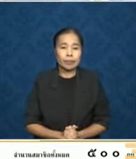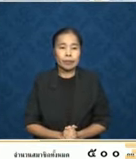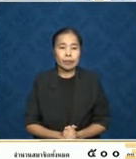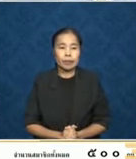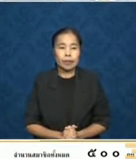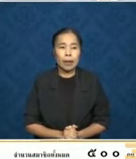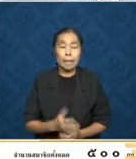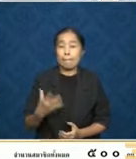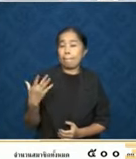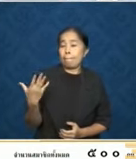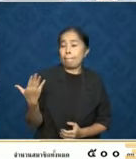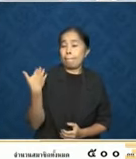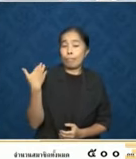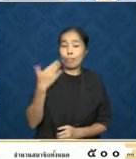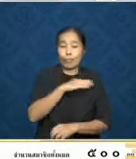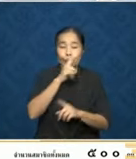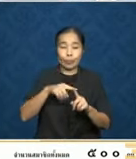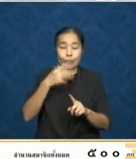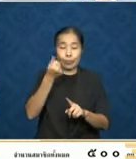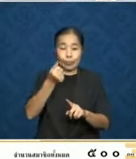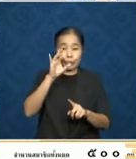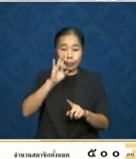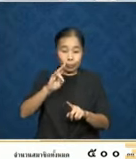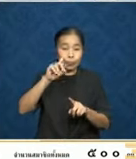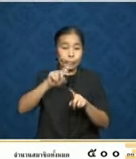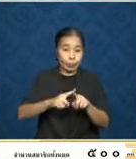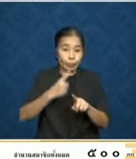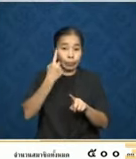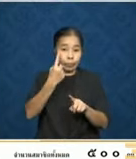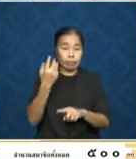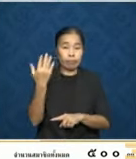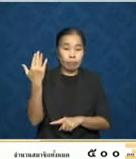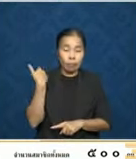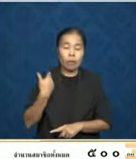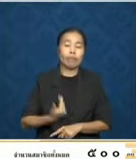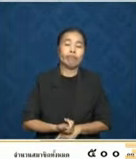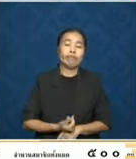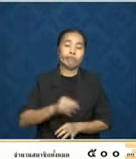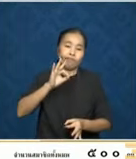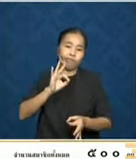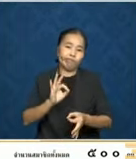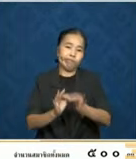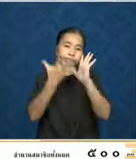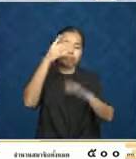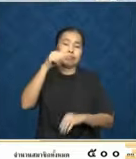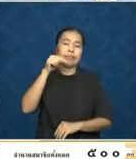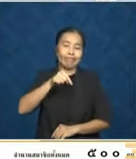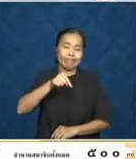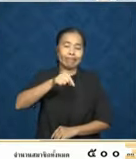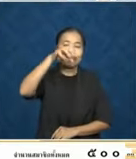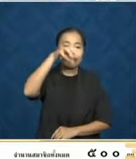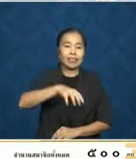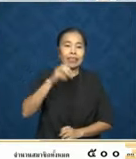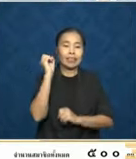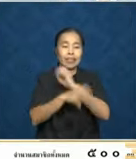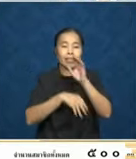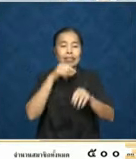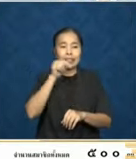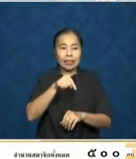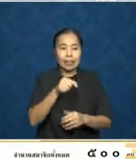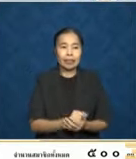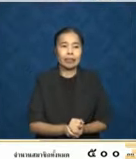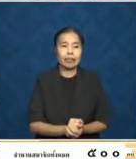านอย่างเมื่อวันที่17มกราที่ผ่านมาก็เกิดไฟไหม้ขึ้นที่บ่อขยะแพร่กระสาใหม่แห่งนี้ใช้ระยะ